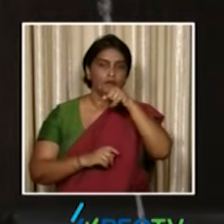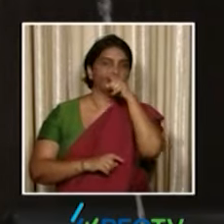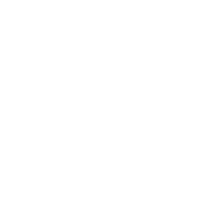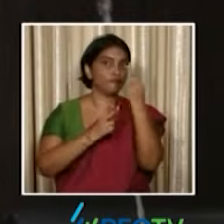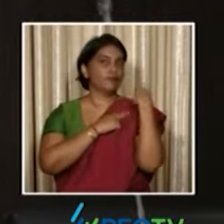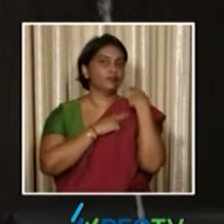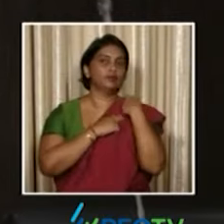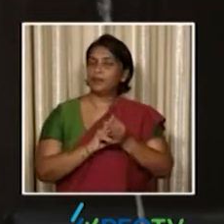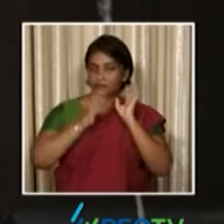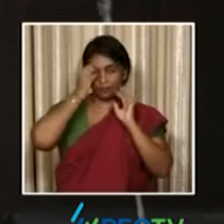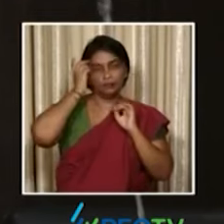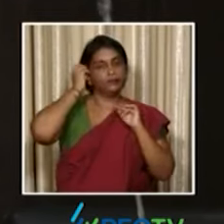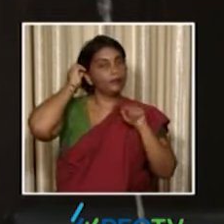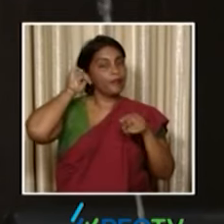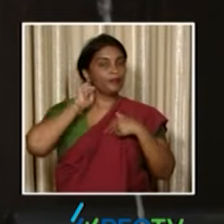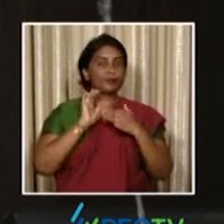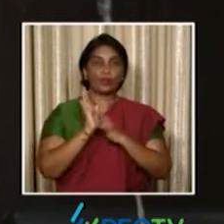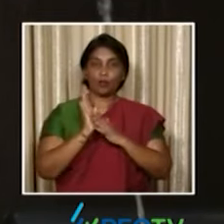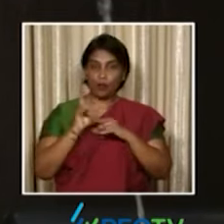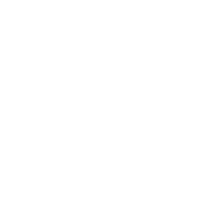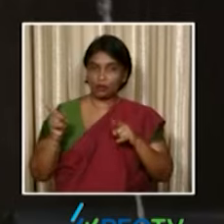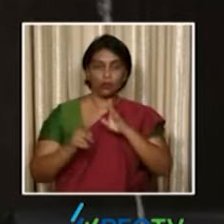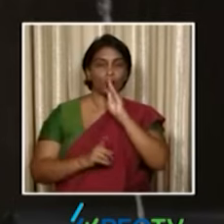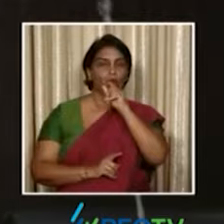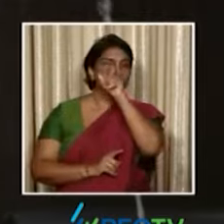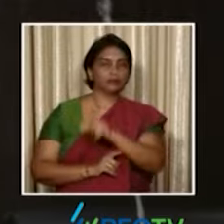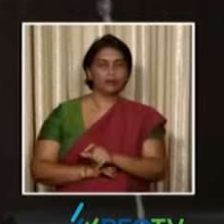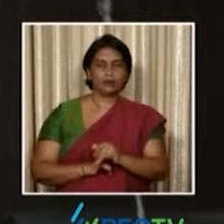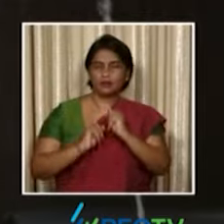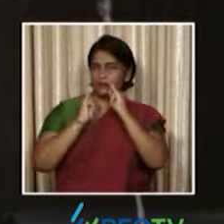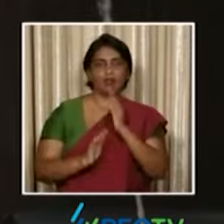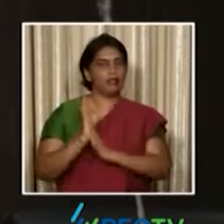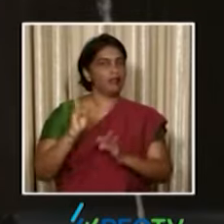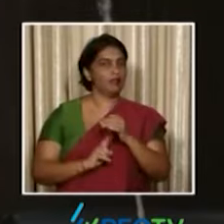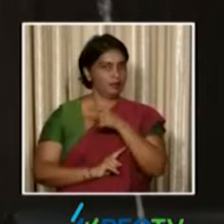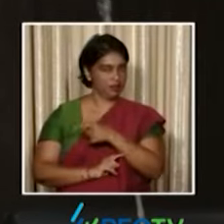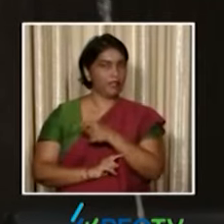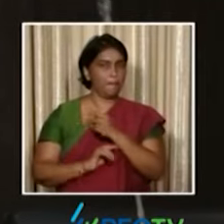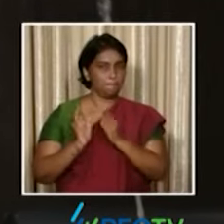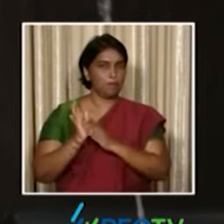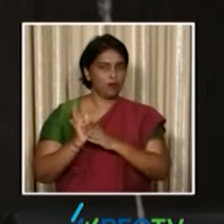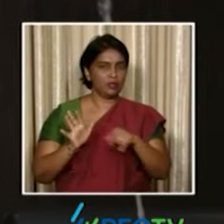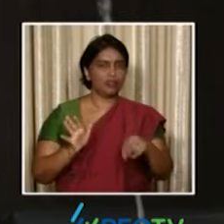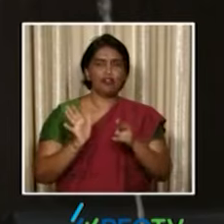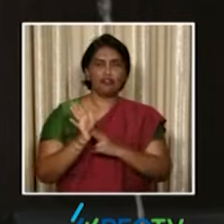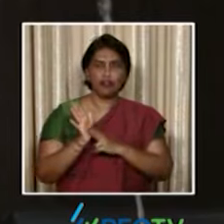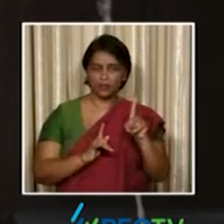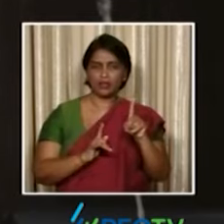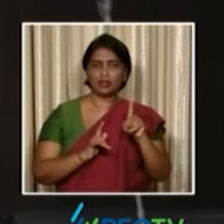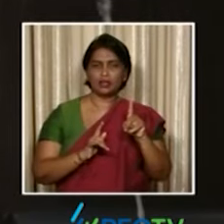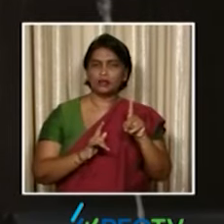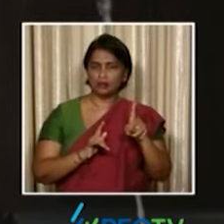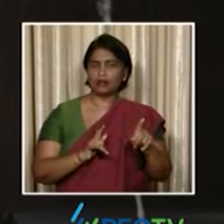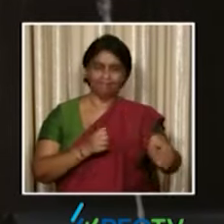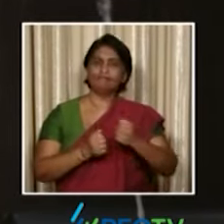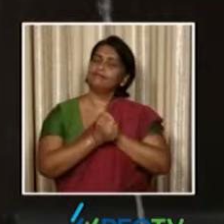කියන්න ඕනේ කියලා මම ප්‍රසිද්ධියේ කියනවා. මනුෂ්‍ය නානයක්කාර කියලා කියන්නේ අන්ත දූෂිත ඇමතිවරේ. එයා මේ නොවැම්බර් මාසේ 21 වෙනිදා පස්සේ